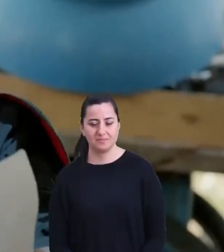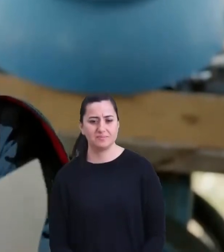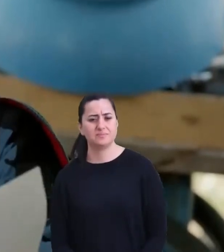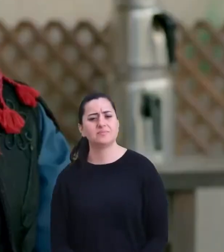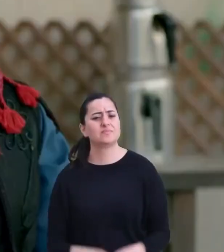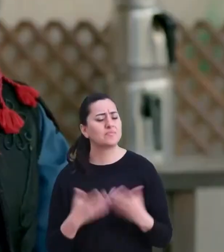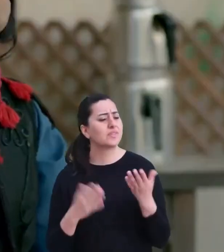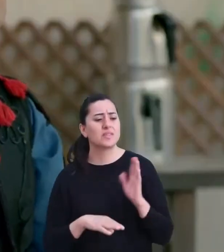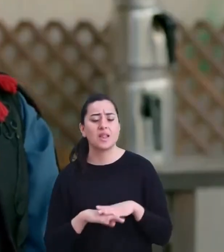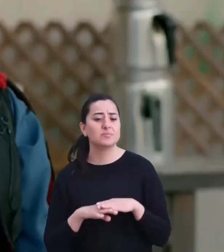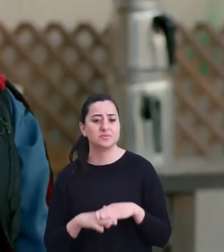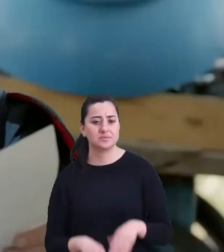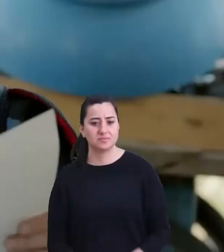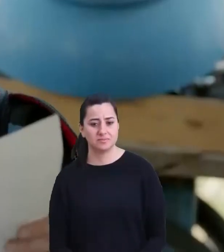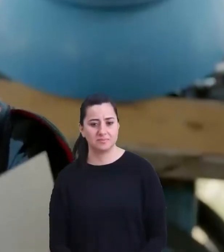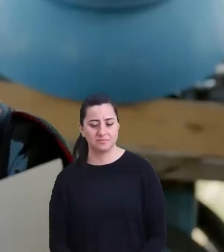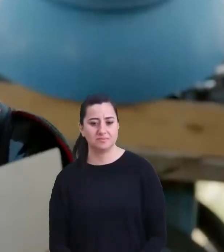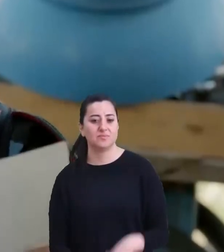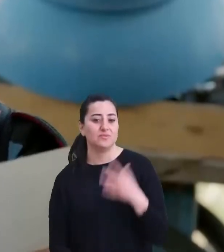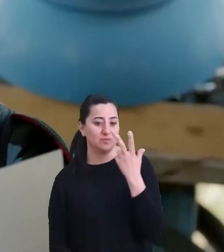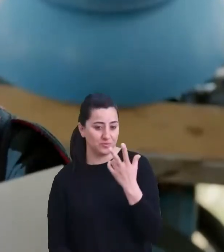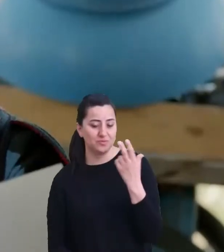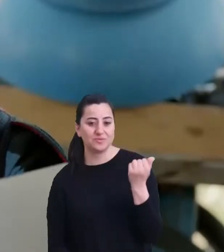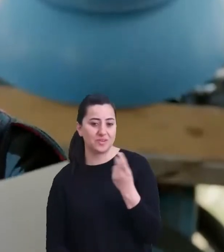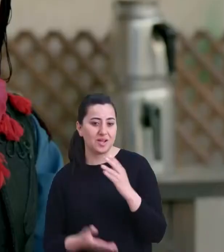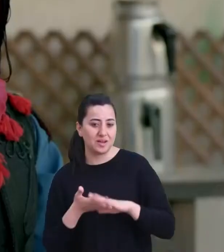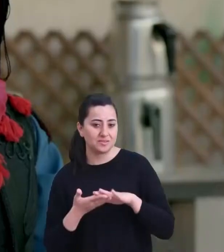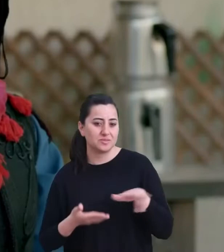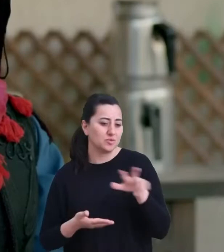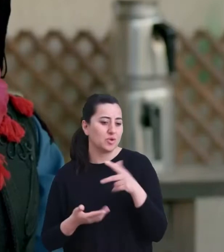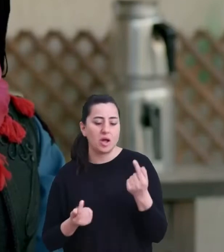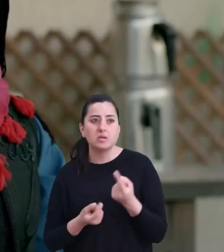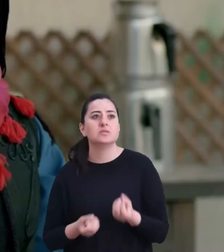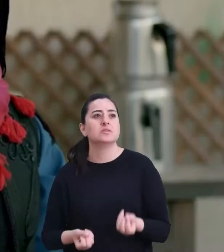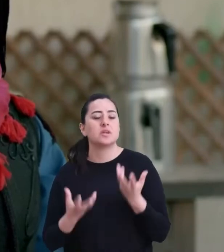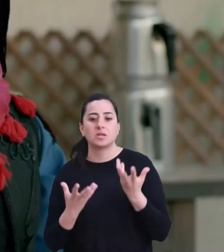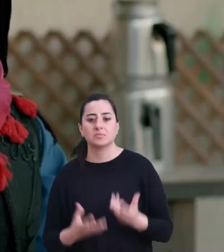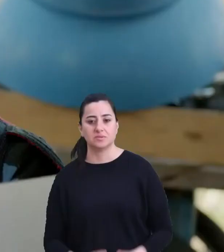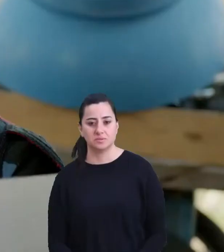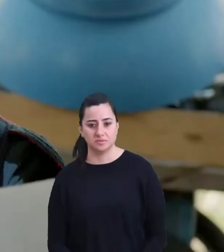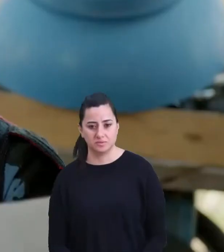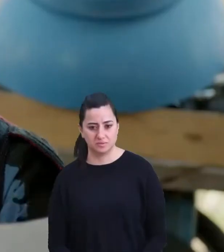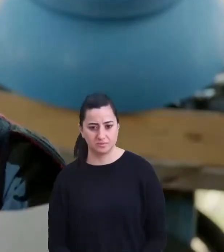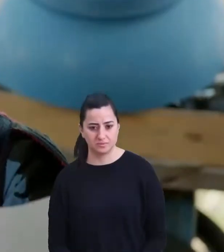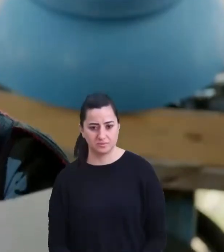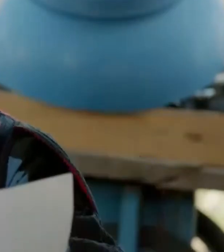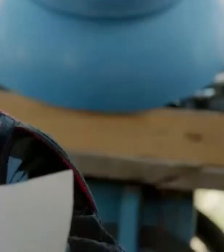Ne yapacağız biz Sırma Efe? Süleyman başını çevirdi. Üç tanecik arkadaşız biz be. Nasıl atacağız düşmanları bu vatandan